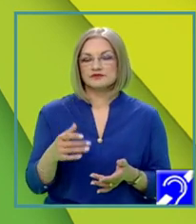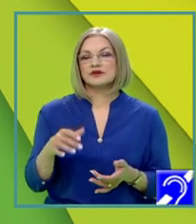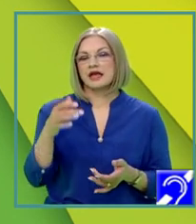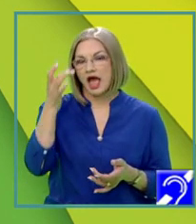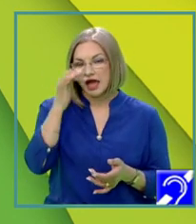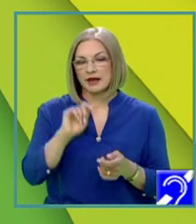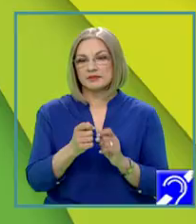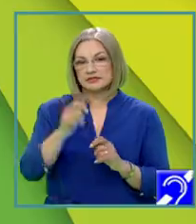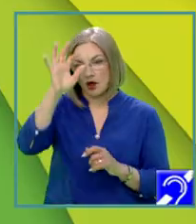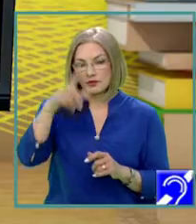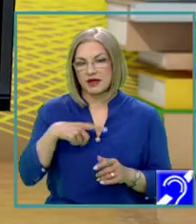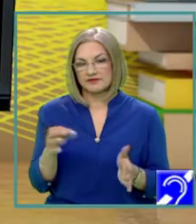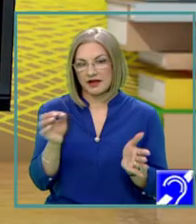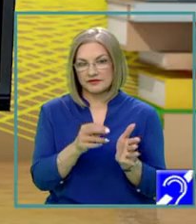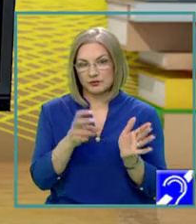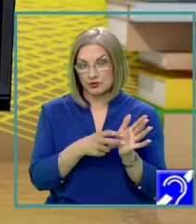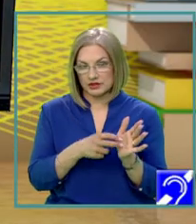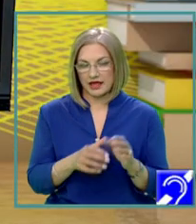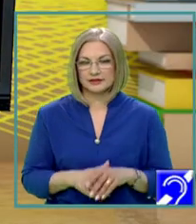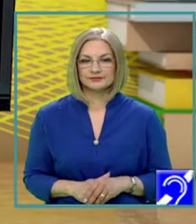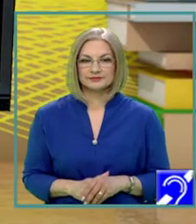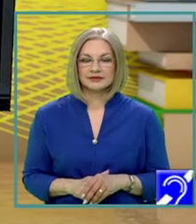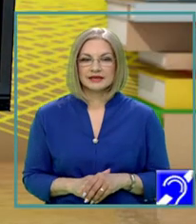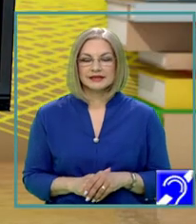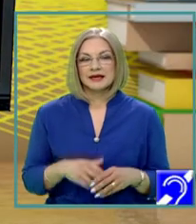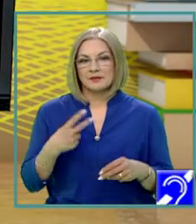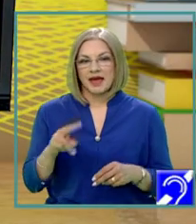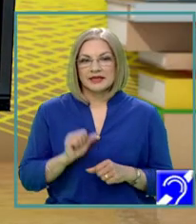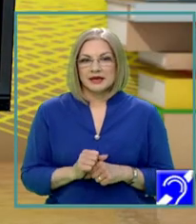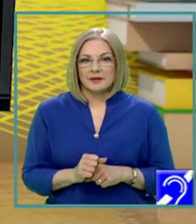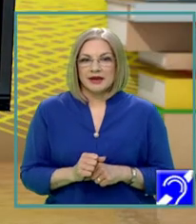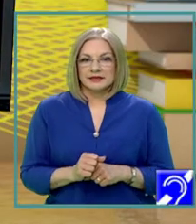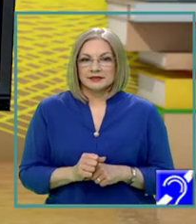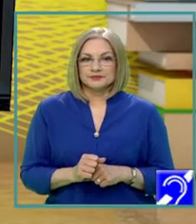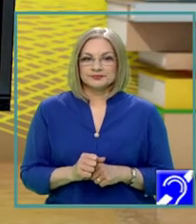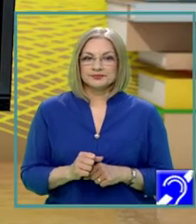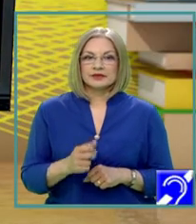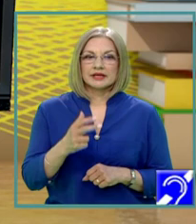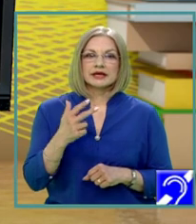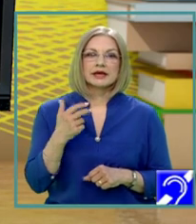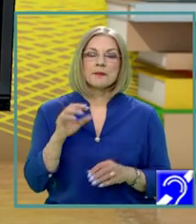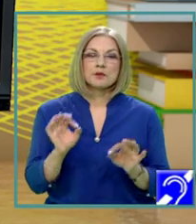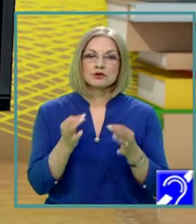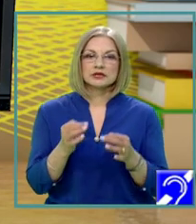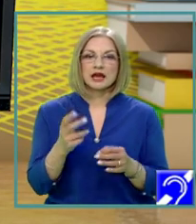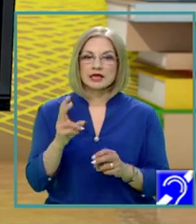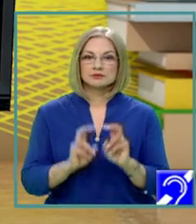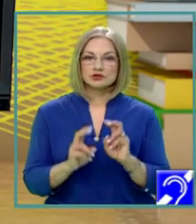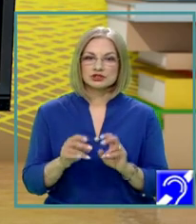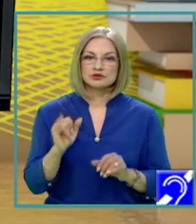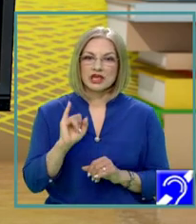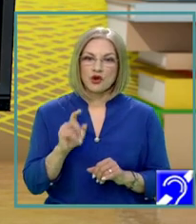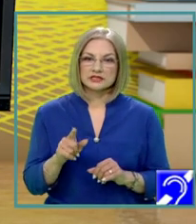va fi punctată trecem la subiectul următor trei a modelat procesul de ionizare a atomului de clor